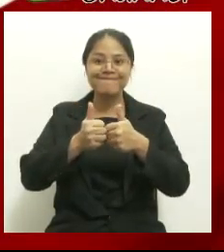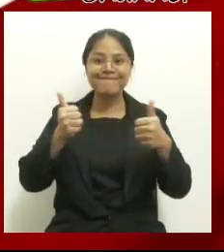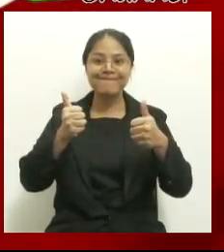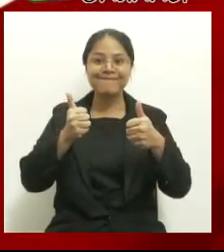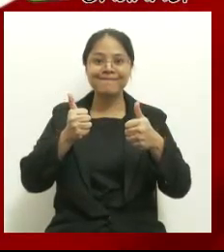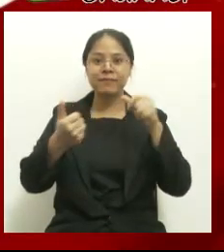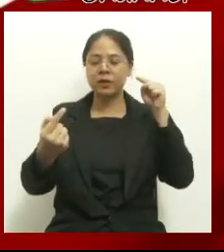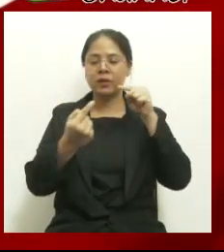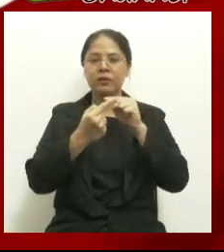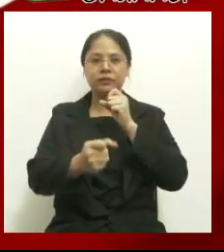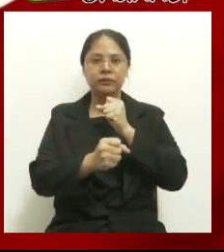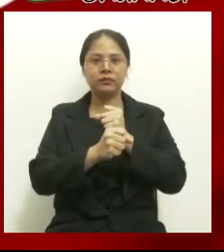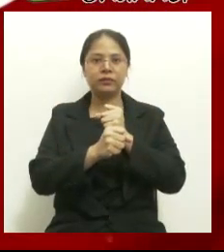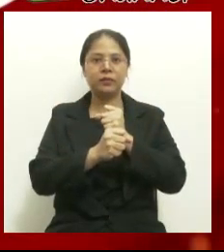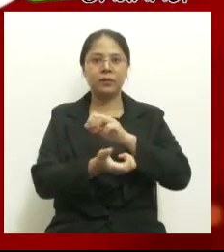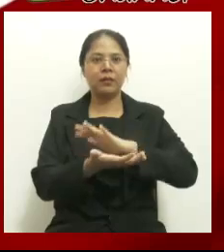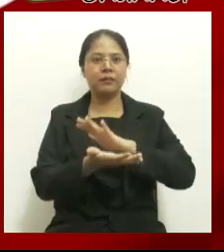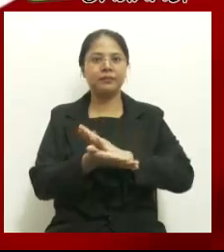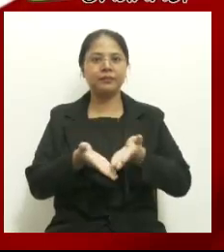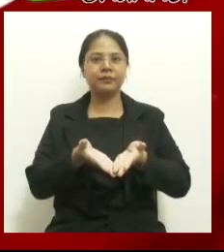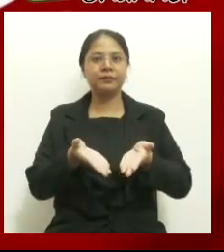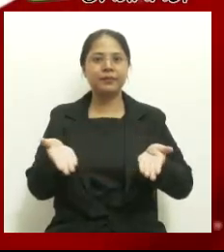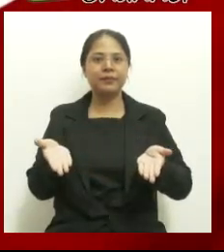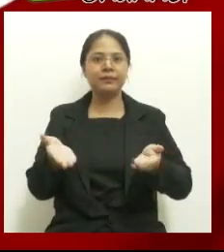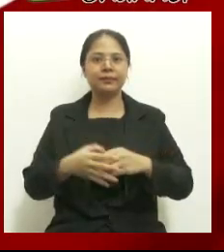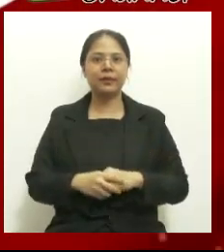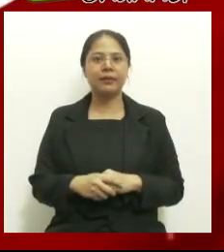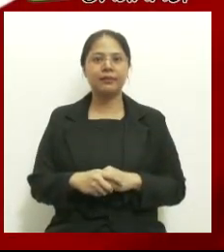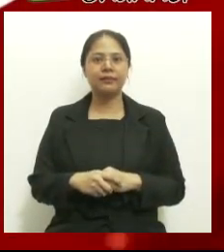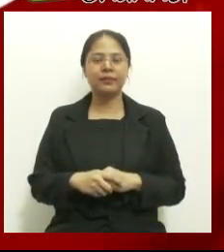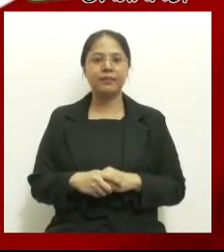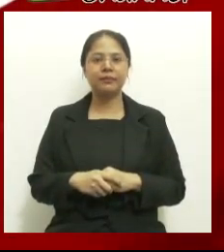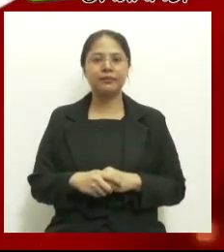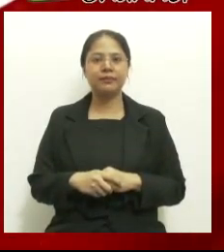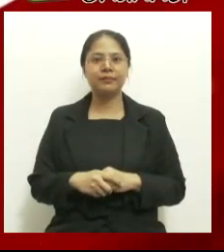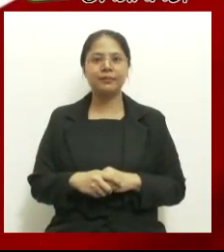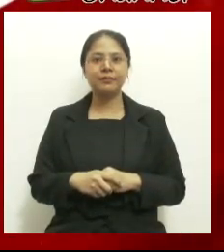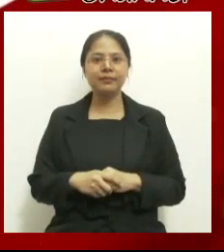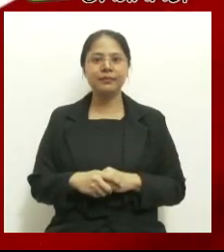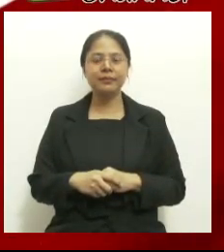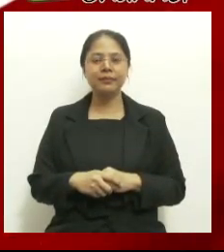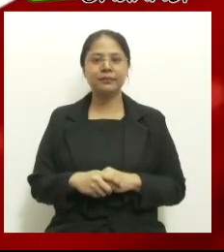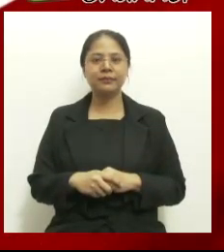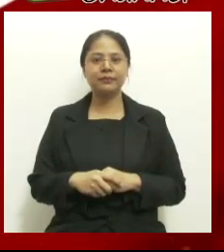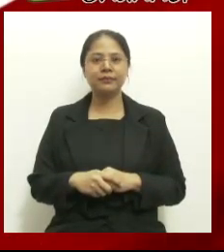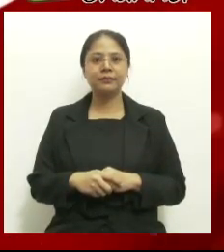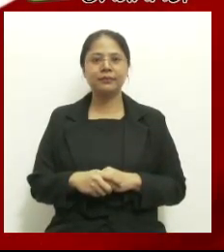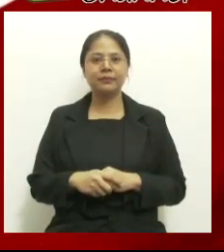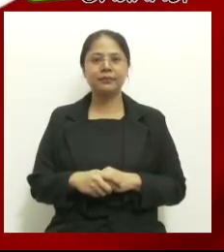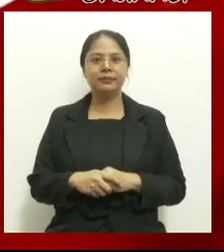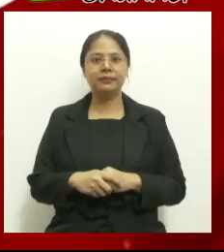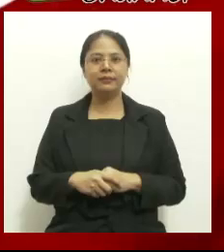สร้างการดีสาขาโรงเรียนบ้านดงป่าหวายสังกัดสำนักงานเขตพื้นที่การศึกษาประถมศึกษาเชียงใหม่เขต